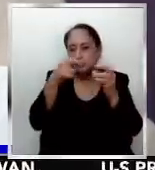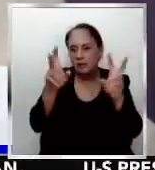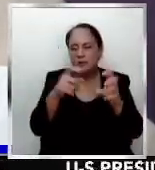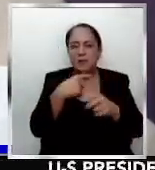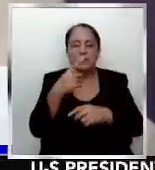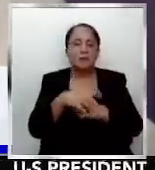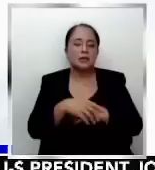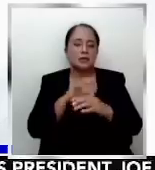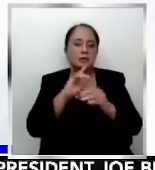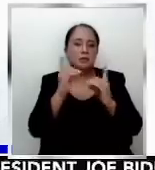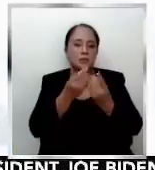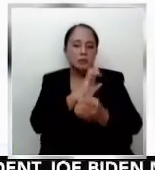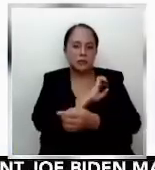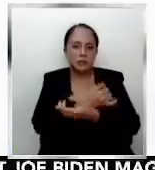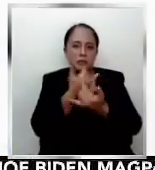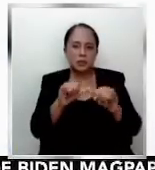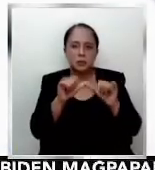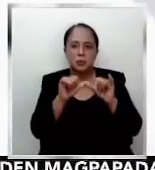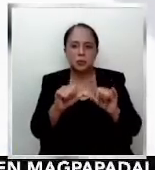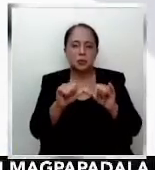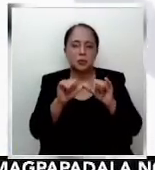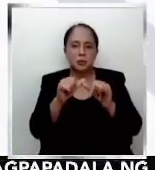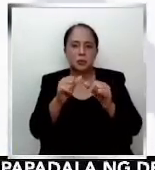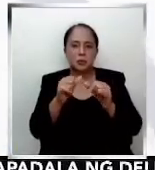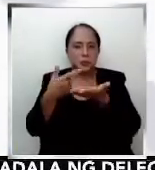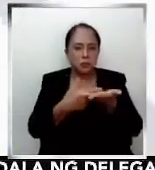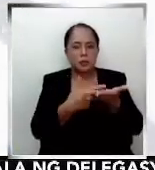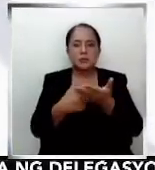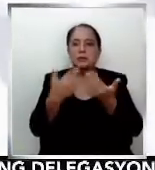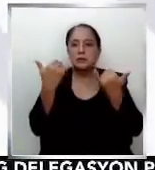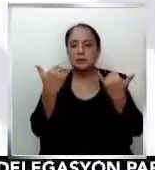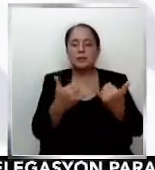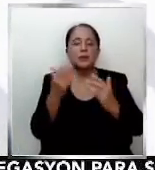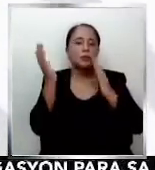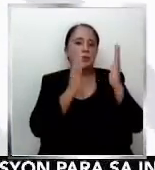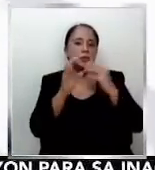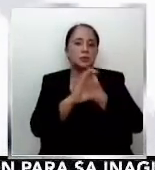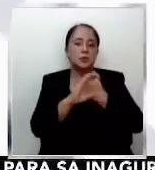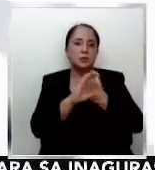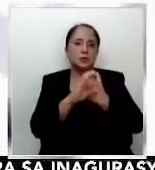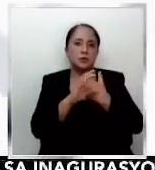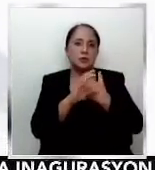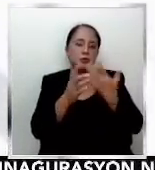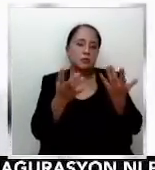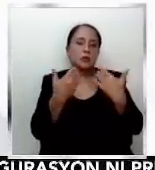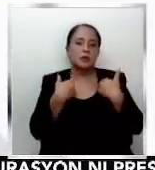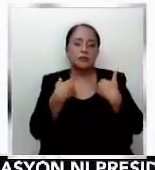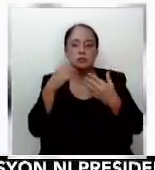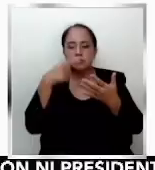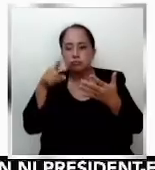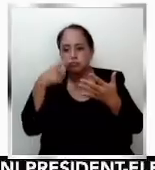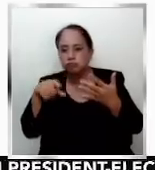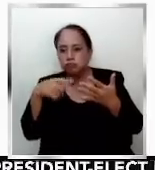Energy, patuloy itong makikipag-usap sa mga kasalukuyang service contract holder para sa exploration activities.